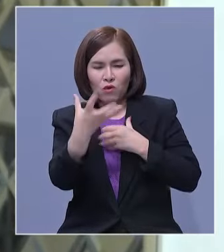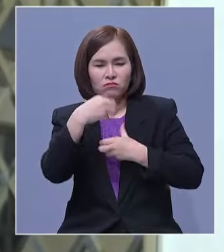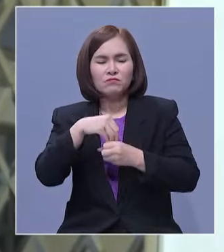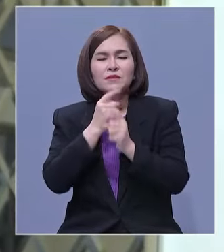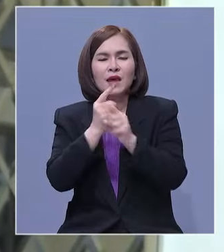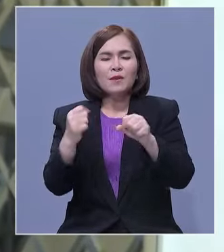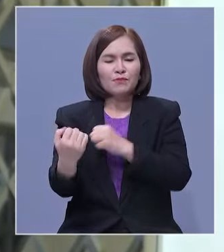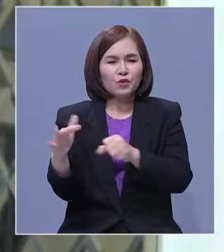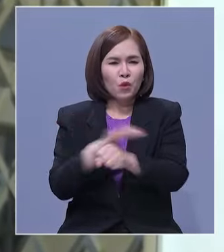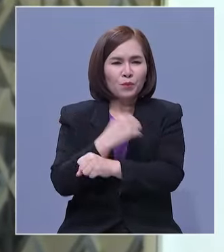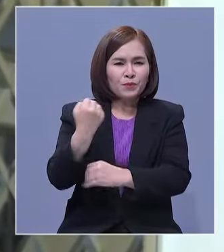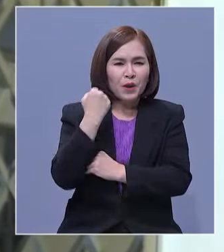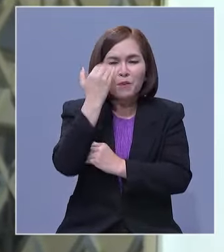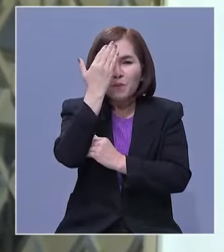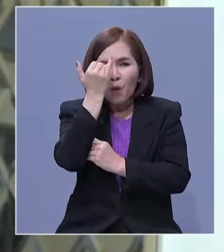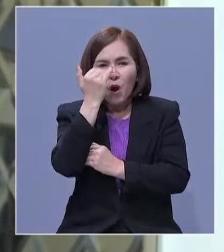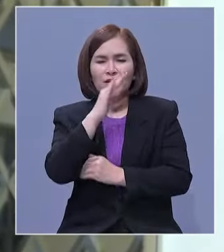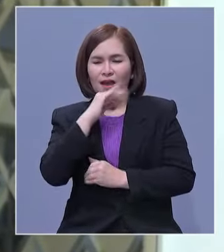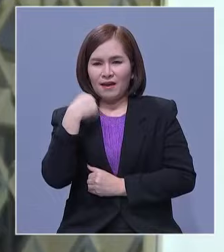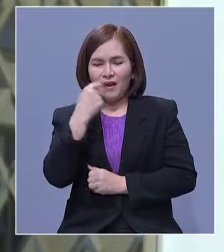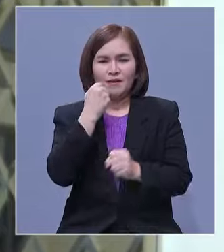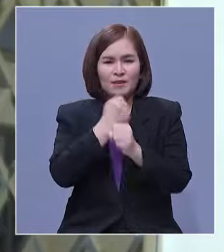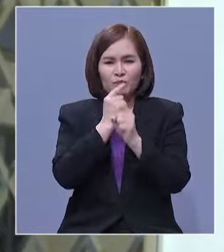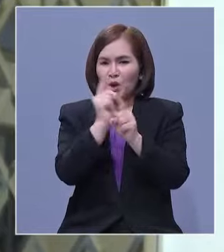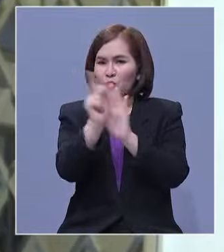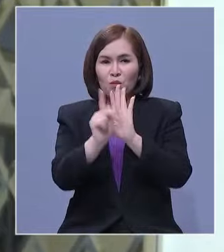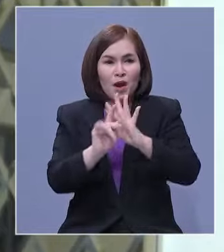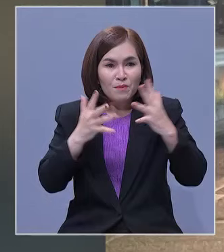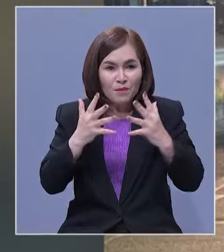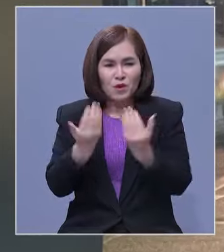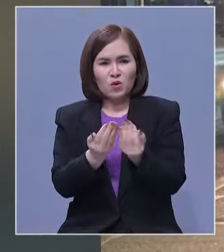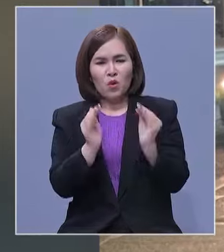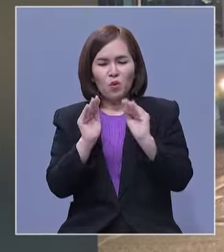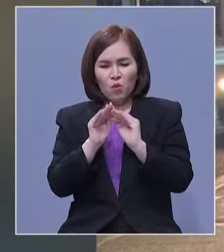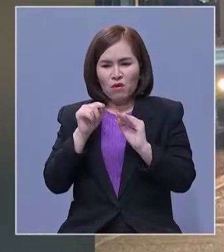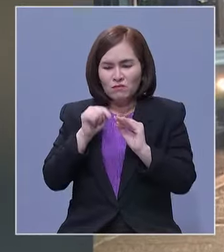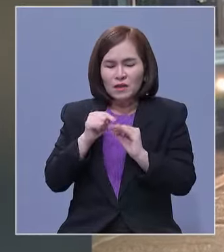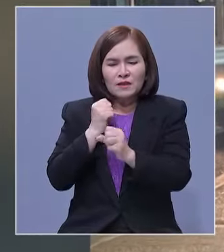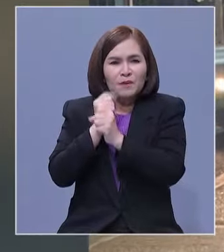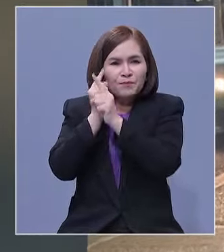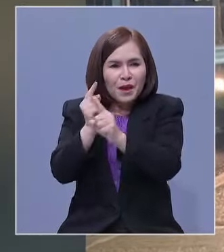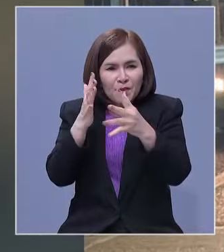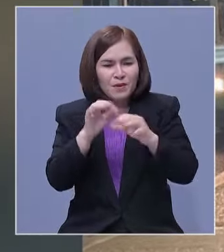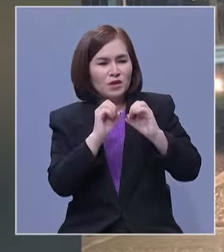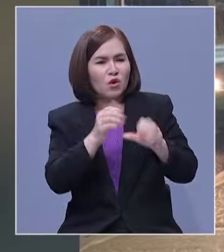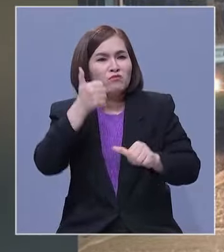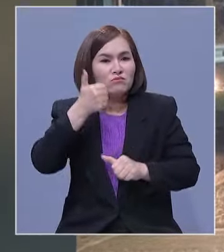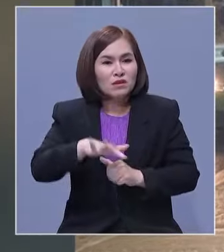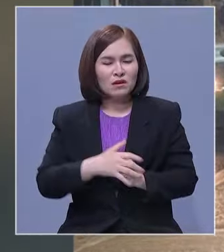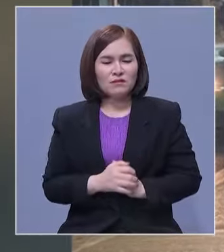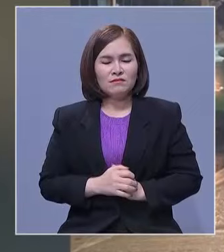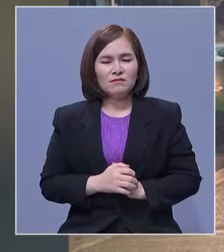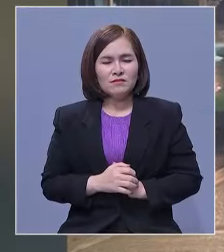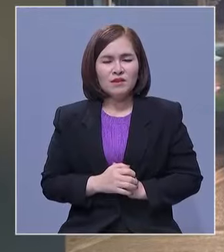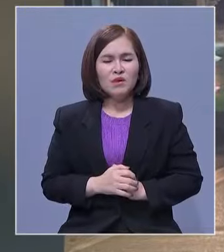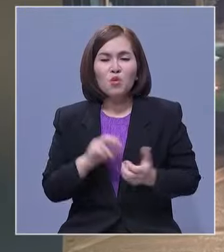บุคคลในรัฐบาลไม่ยึดถือปฏิบัติตามกฎหมายคนในครอบครัวคุณไม่สามารถบอกไม่สามารถสอนได้ให้ปฏิบัติตาม